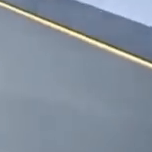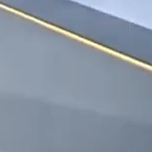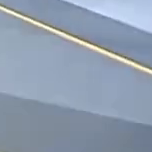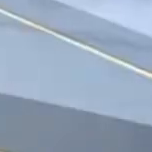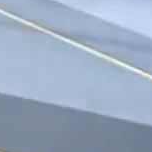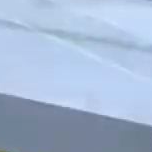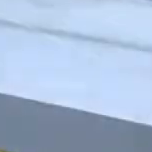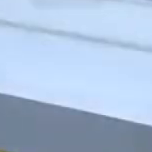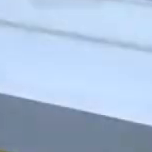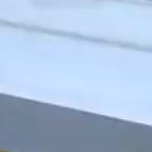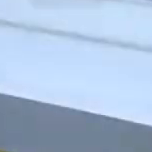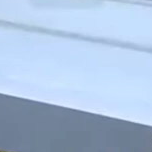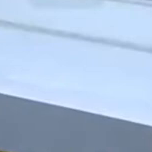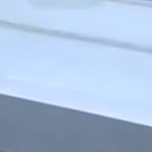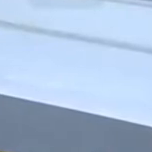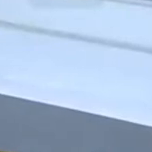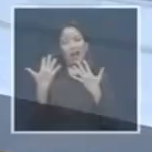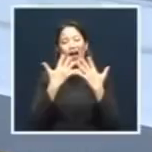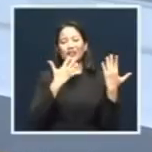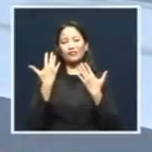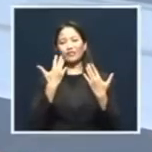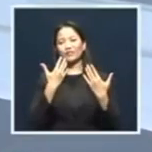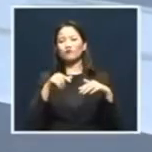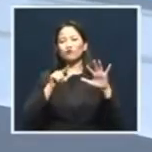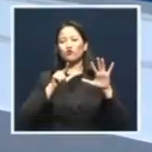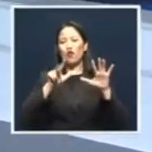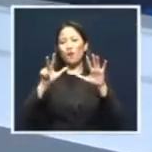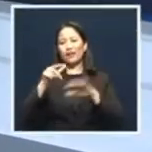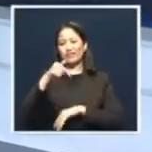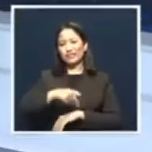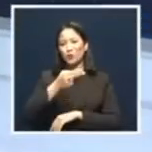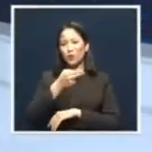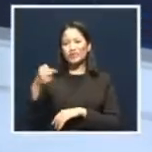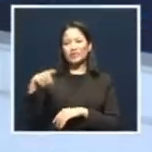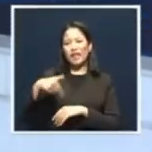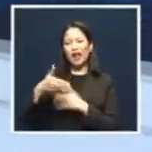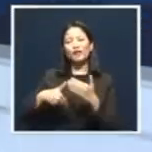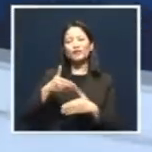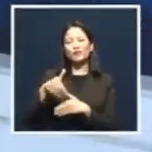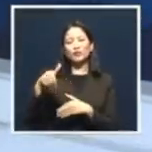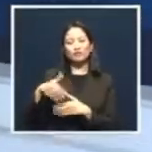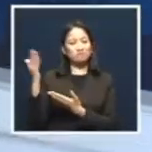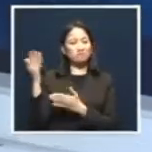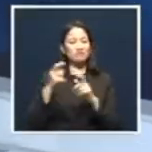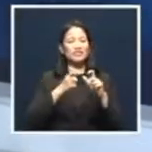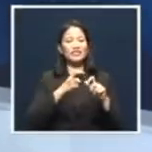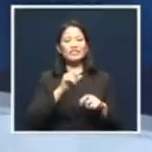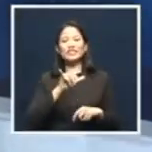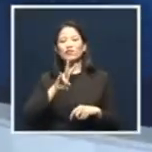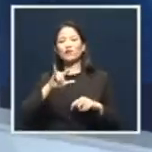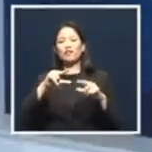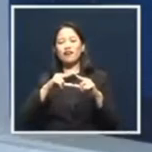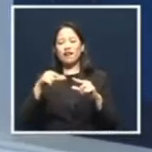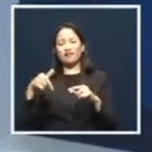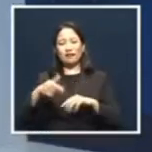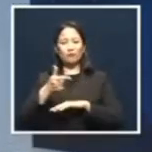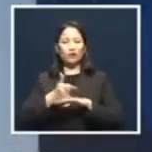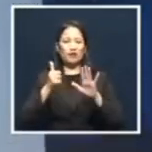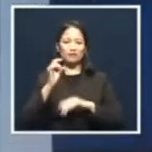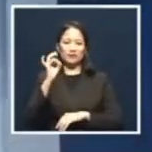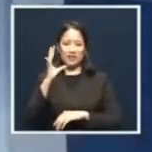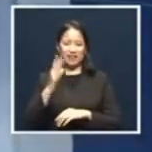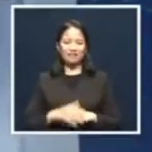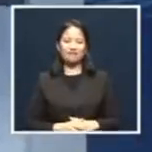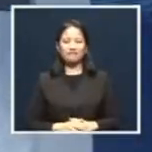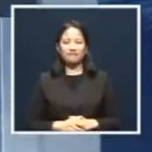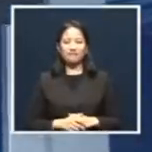Kemeriahan HUT ke-78 Indonesia kembali berlanjut. Bersama saya Skolastika Silvia, inilah Liputan 6 Siang. Langsung